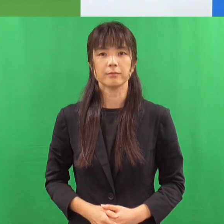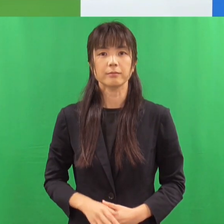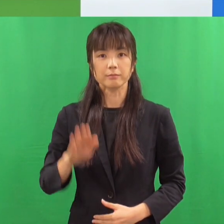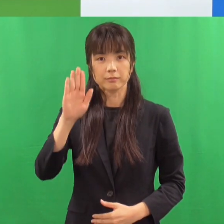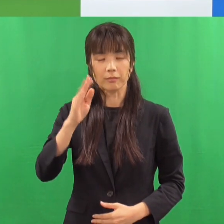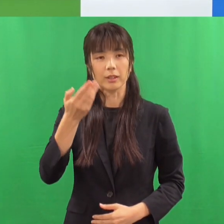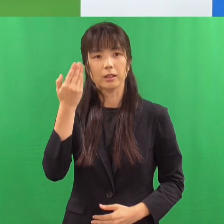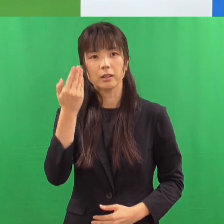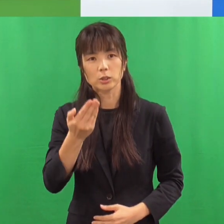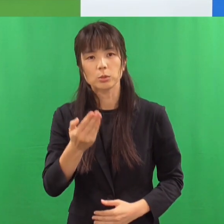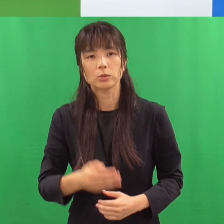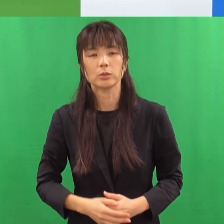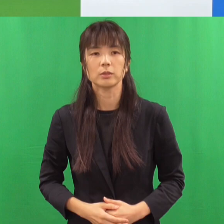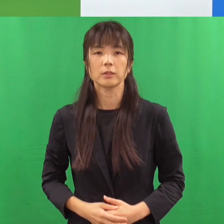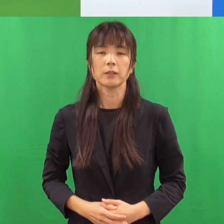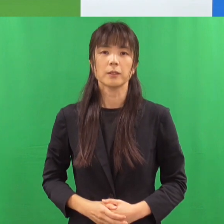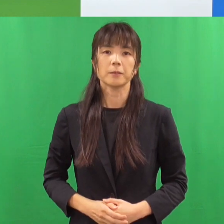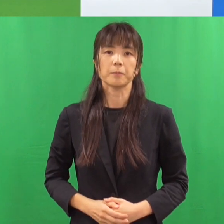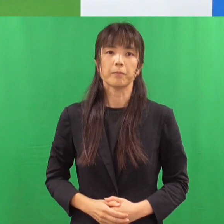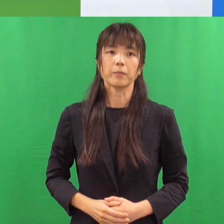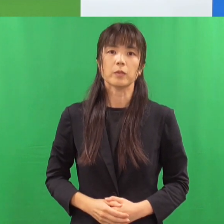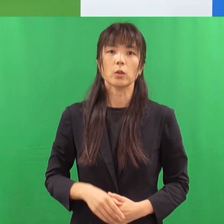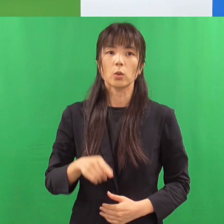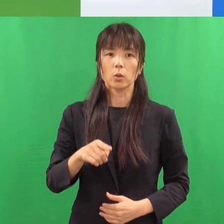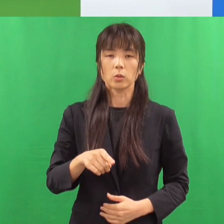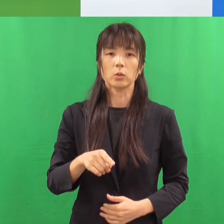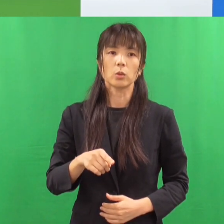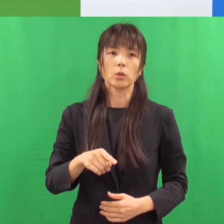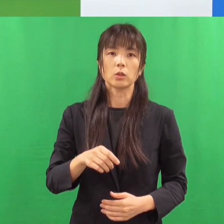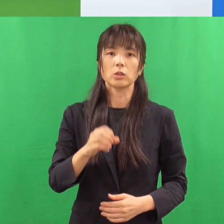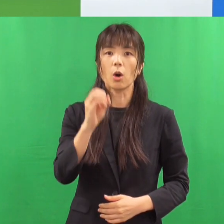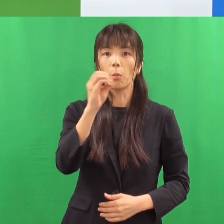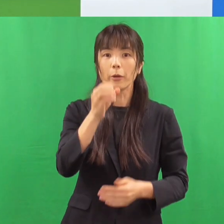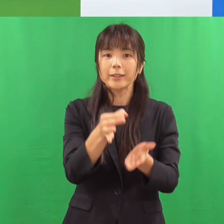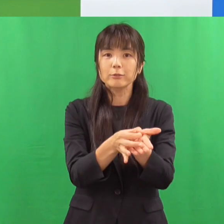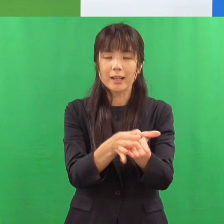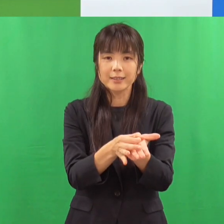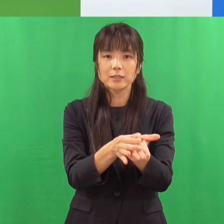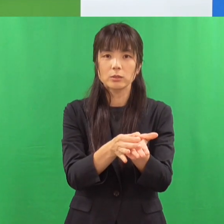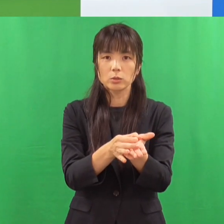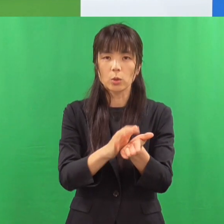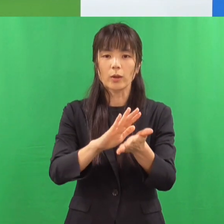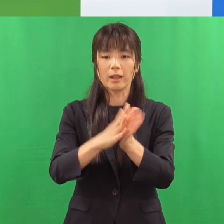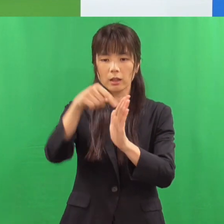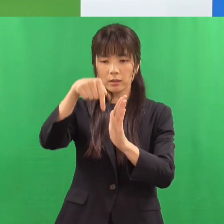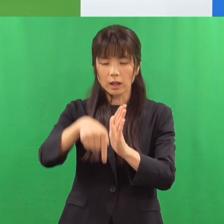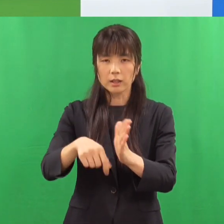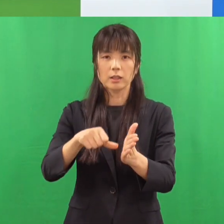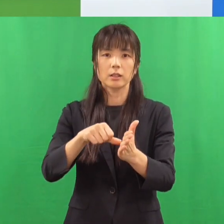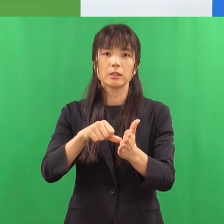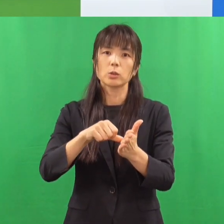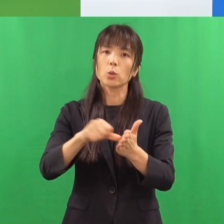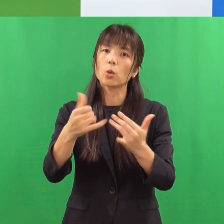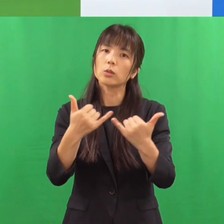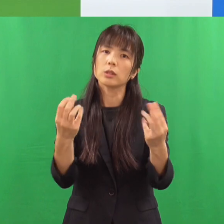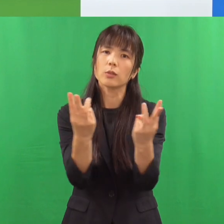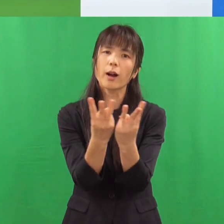NHK の武田です。今のこのポケットサインの県内の利用人数って何人ぐらいになるんでしょう